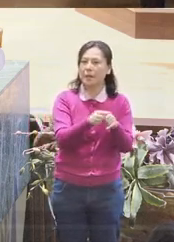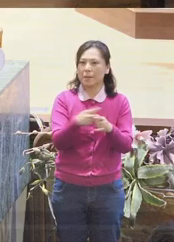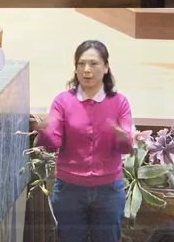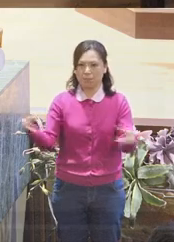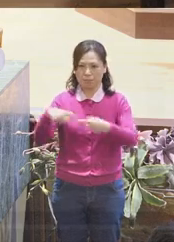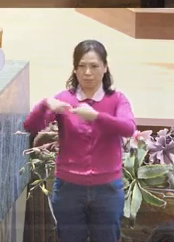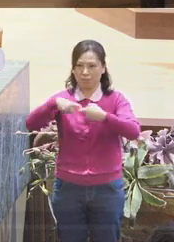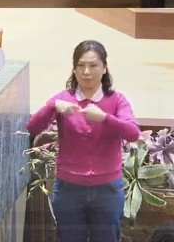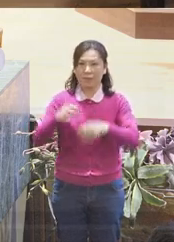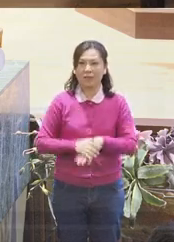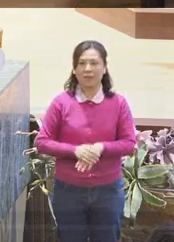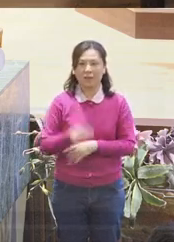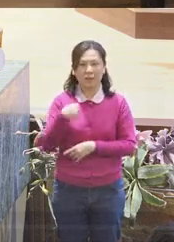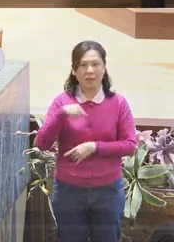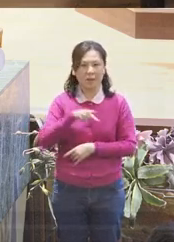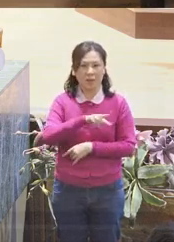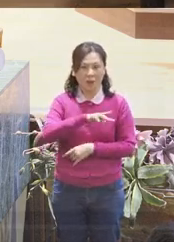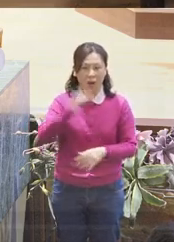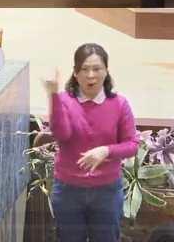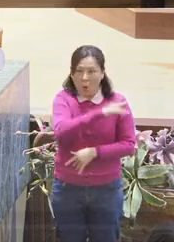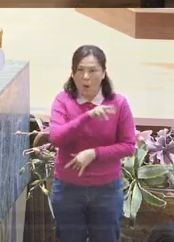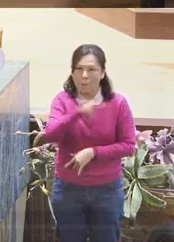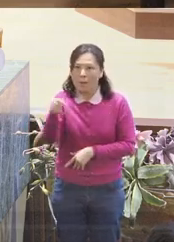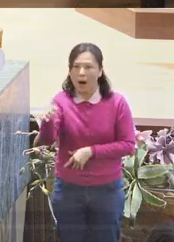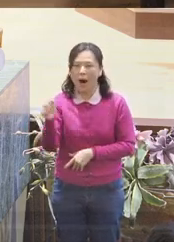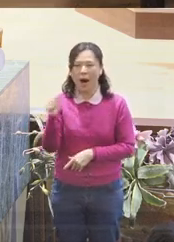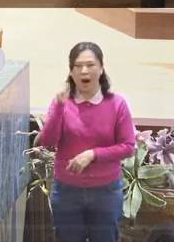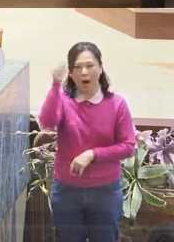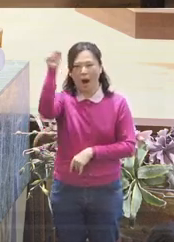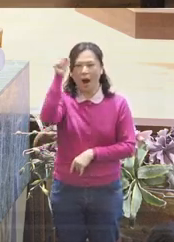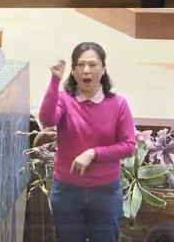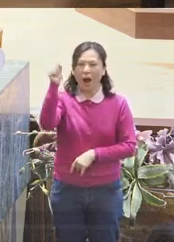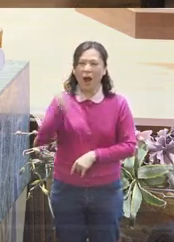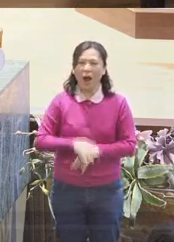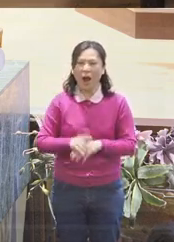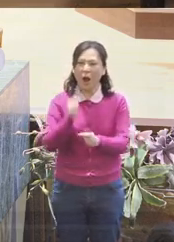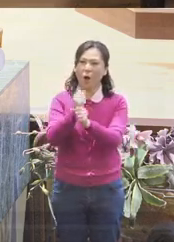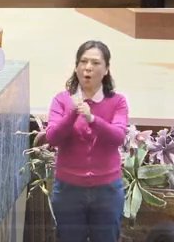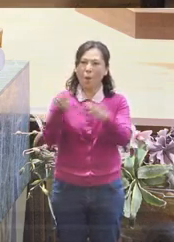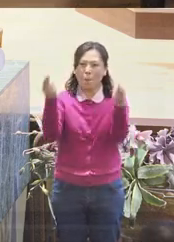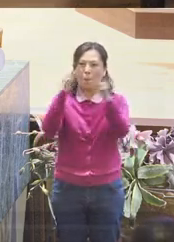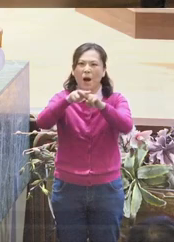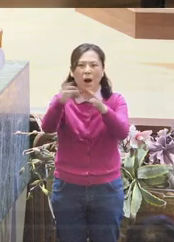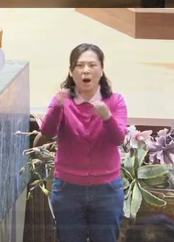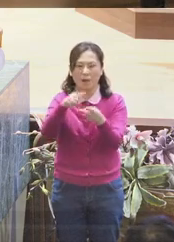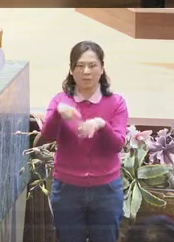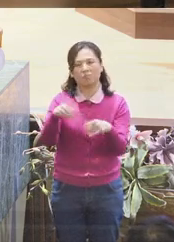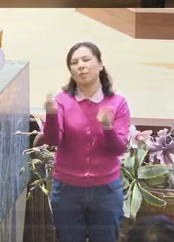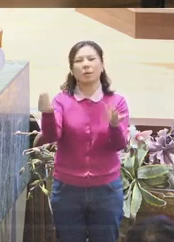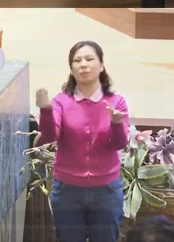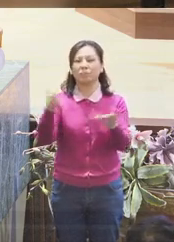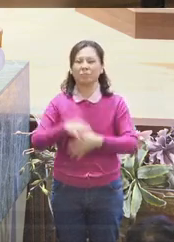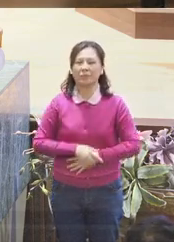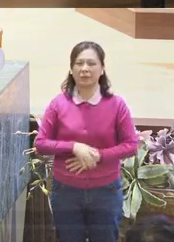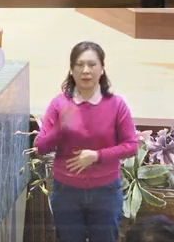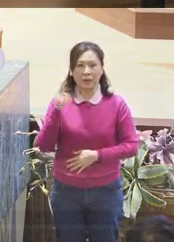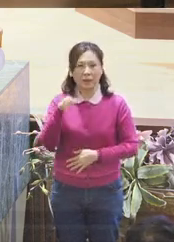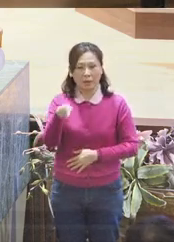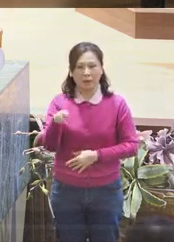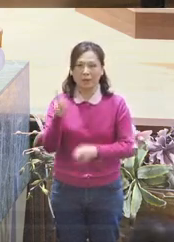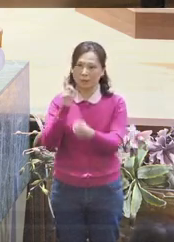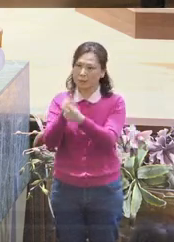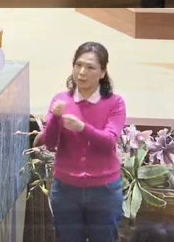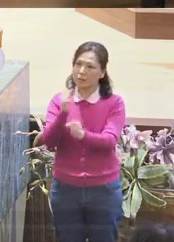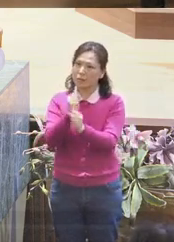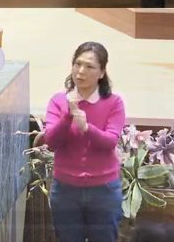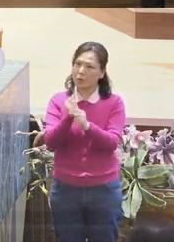说要争取罢工权哦，那个可能还有一些争议，但是至少就是能够发表个人的意见，至少呢对于不合理的工作的